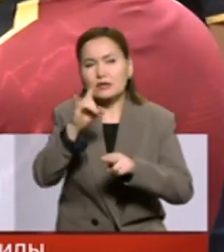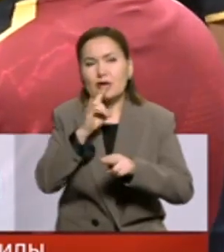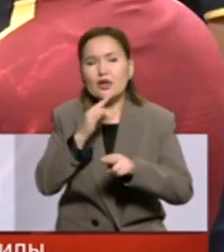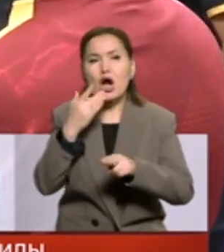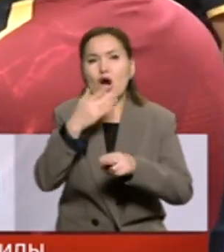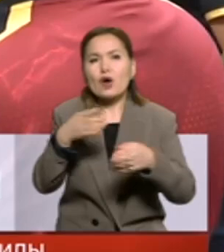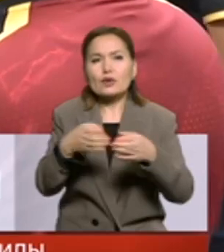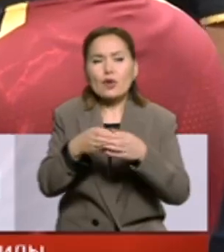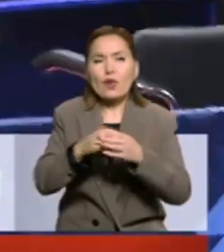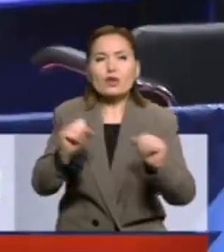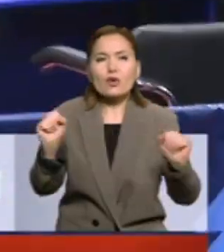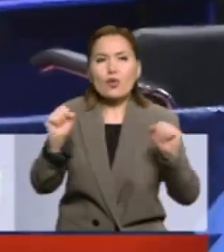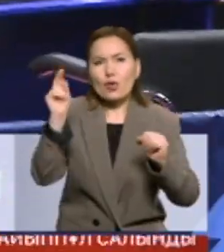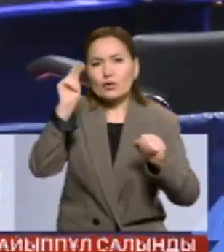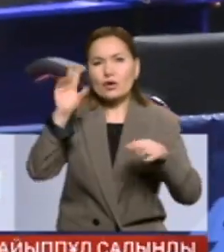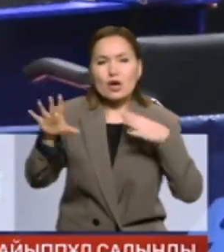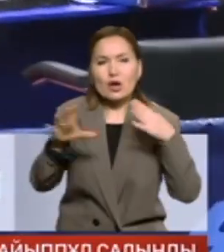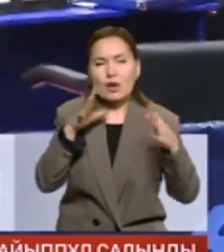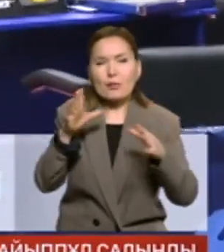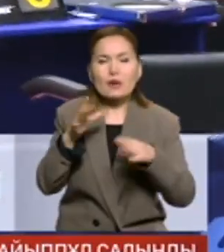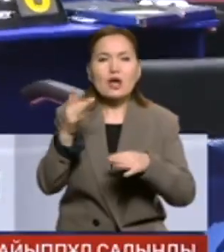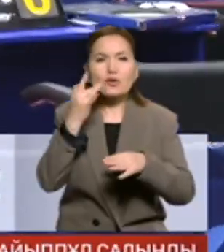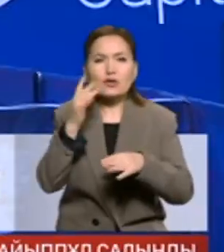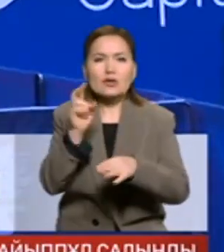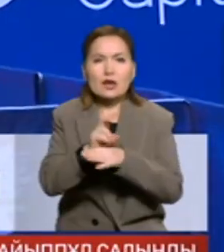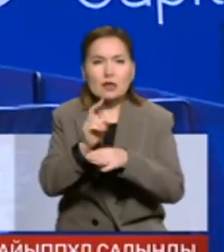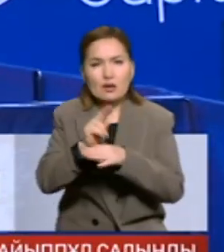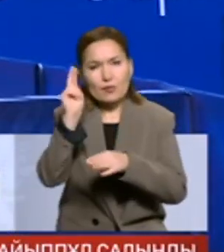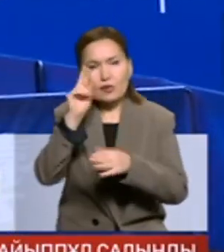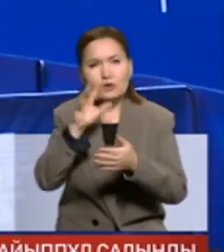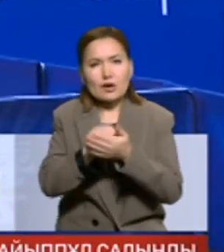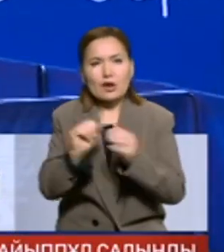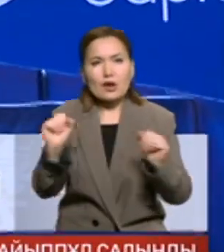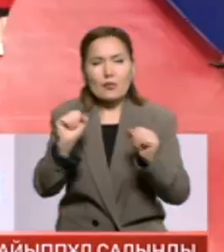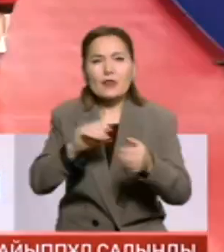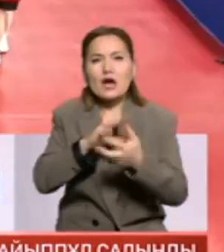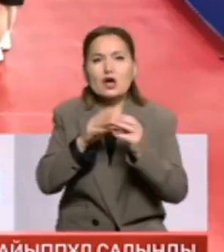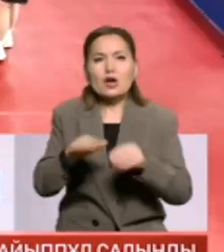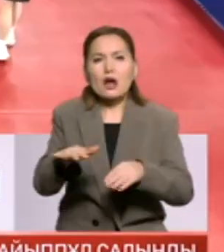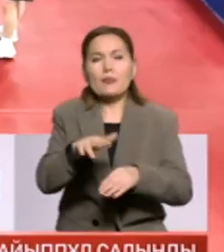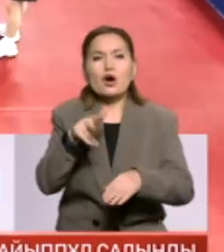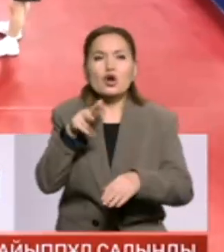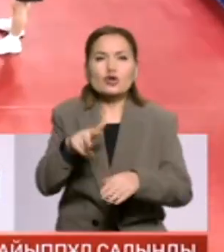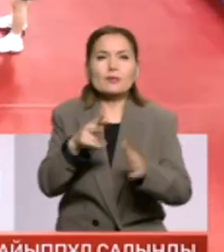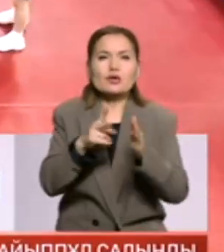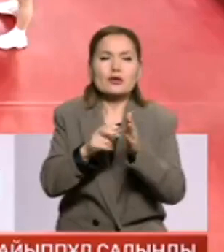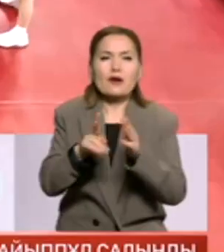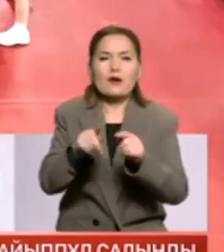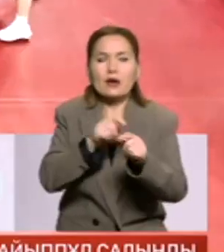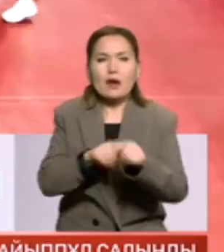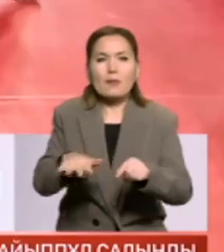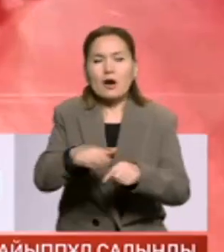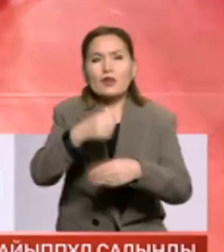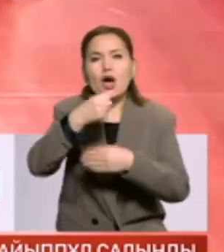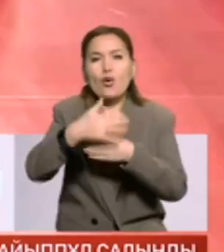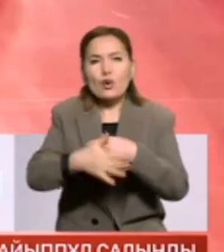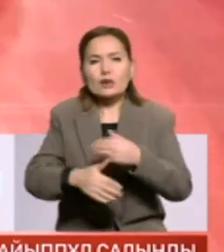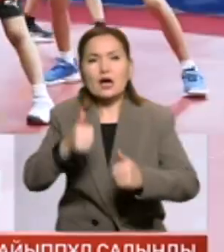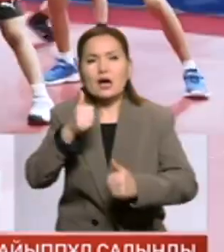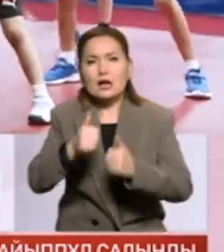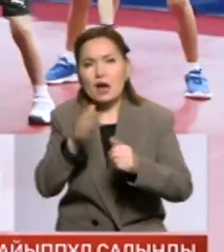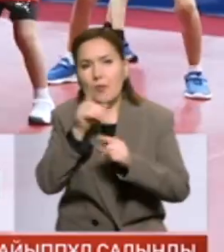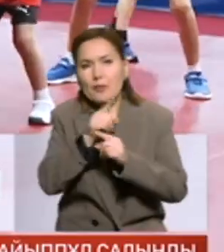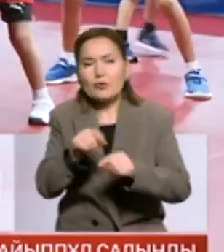еліміздің ұлттық құрамасының оқу-жаттығу жиындарын ұйымдастыруға болады. Жалпы ауданы 3700 шаршы метрді құрайтын орталық жарыс кезінде